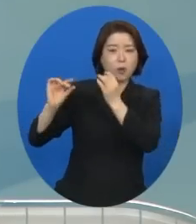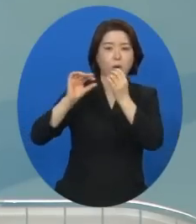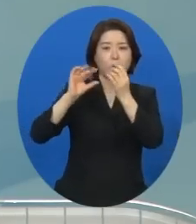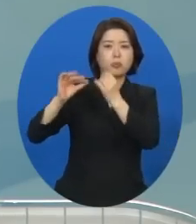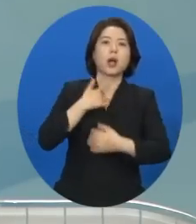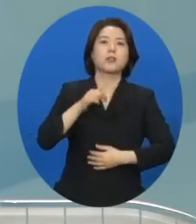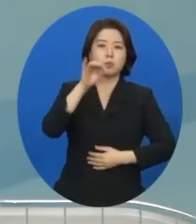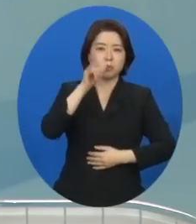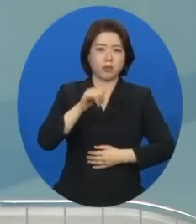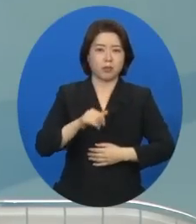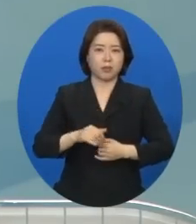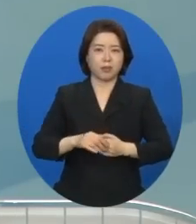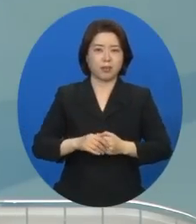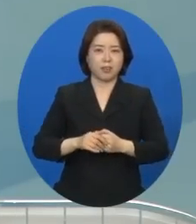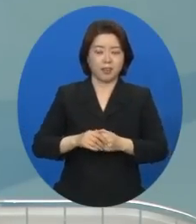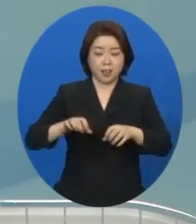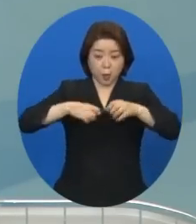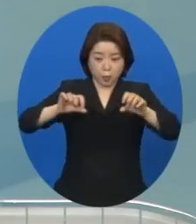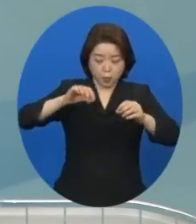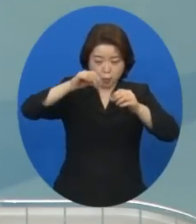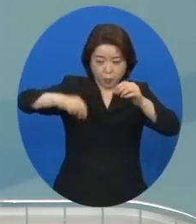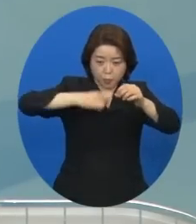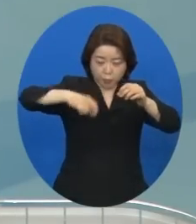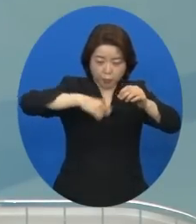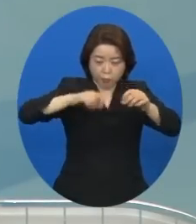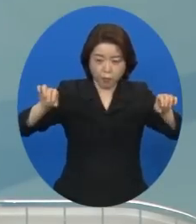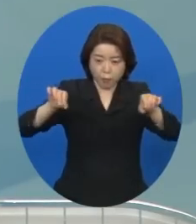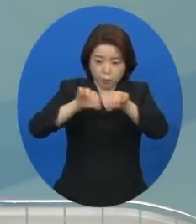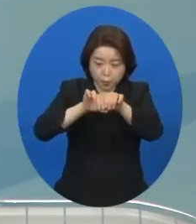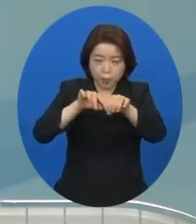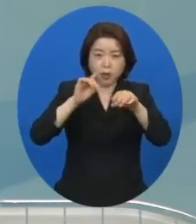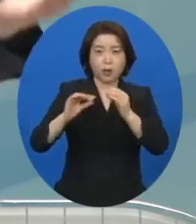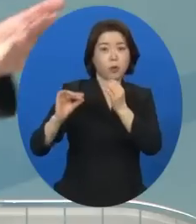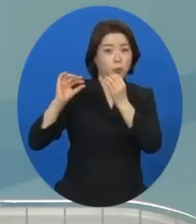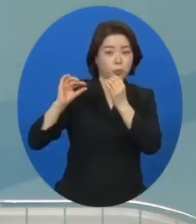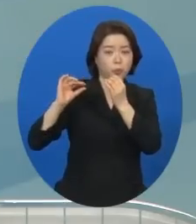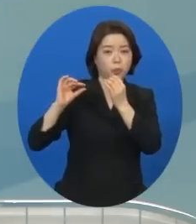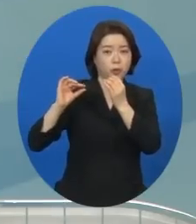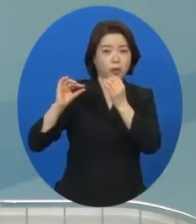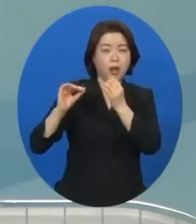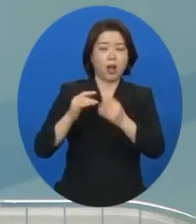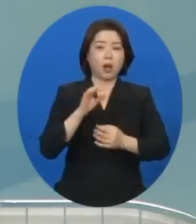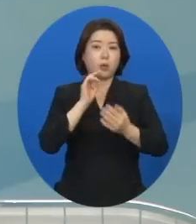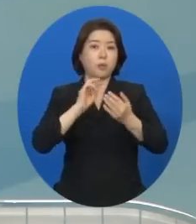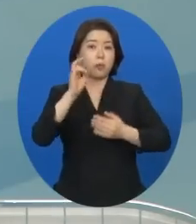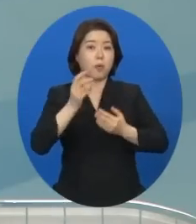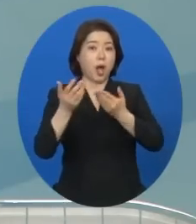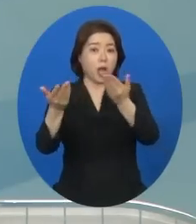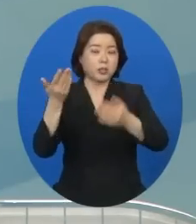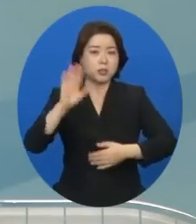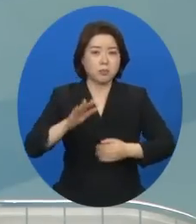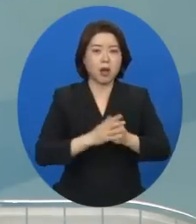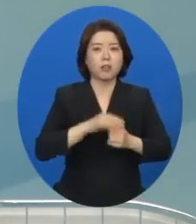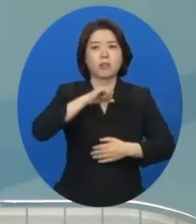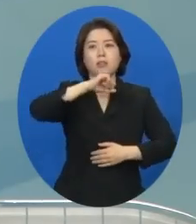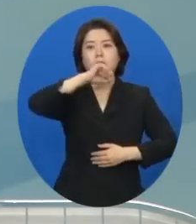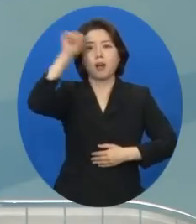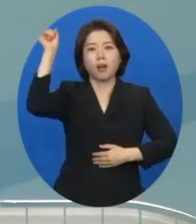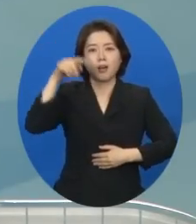가져간 플룻은 깨어진 테이프로 붙인 플룻이지만 장학생으로 합격을 하고